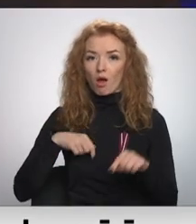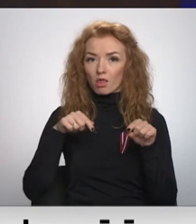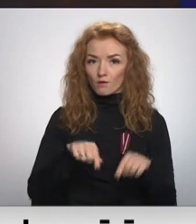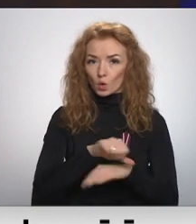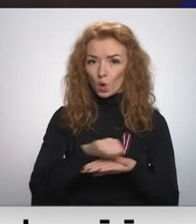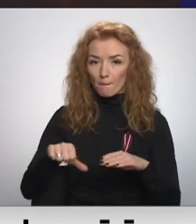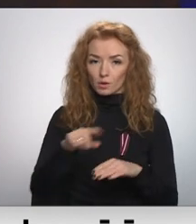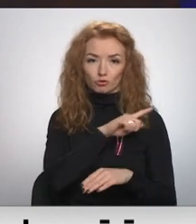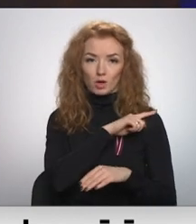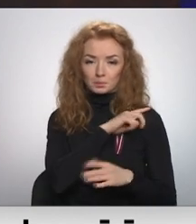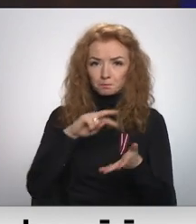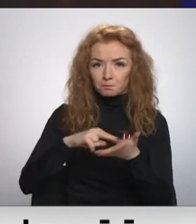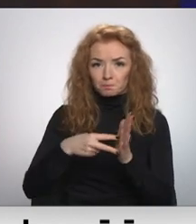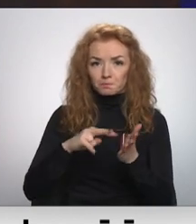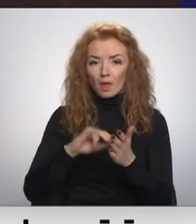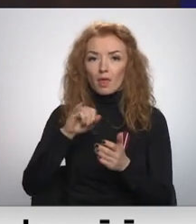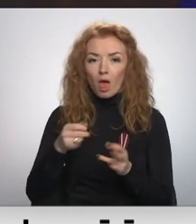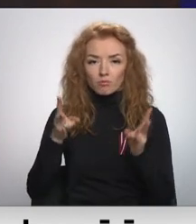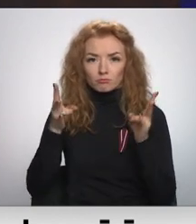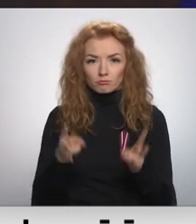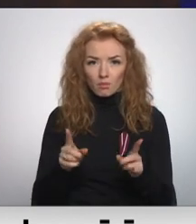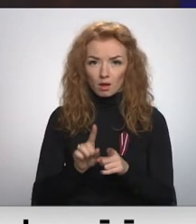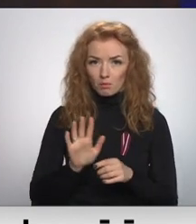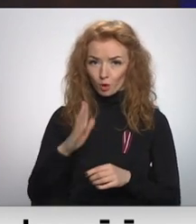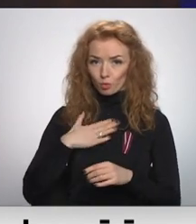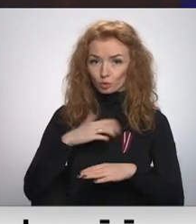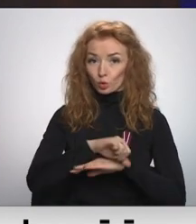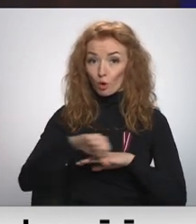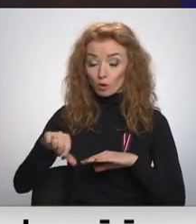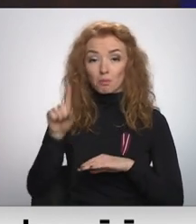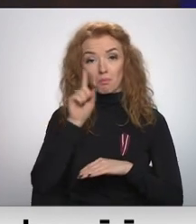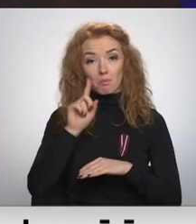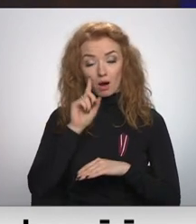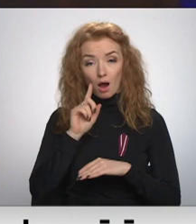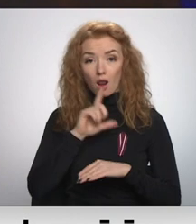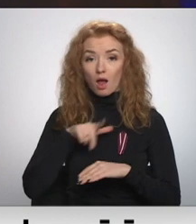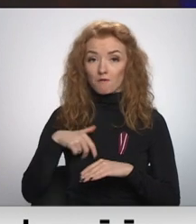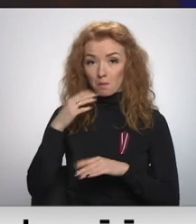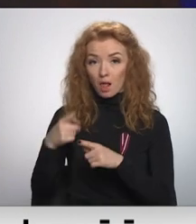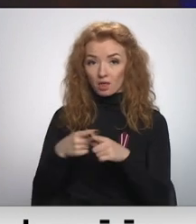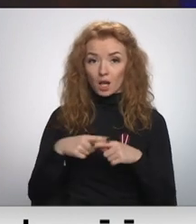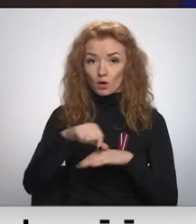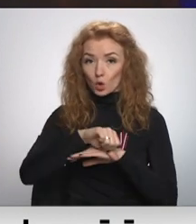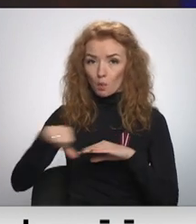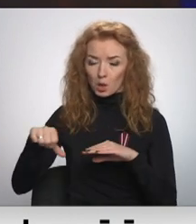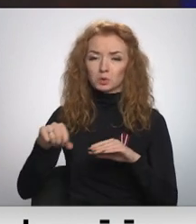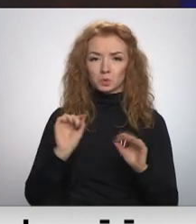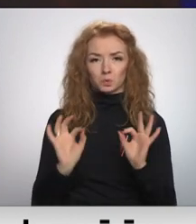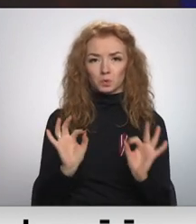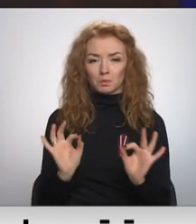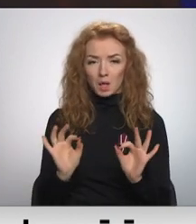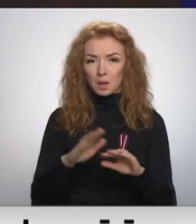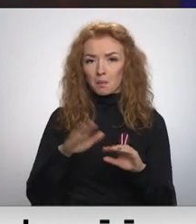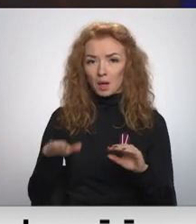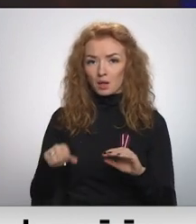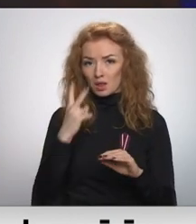rīcības plāni, ja situācijas sāsinātos arī uz mūsu robežas. Tomēr pagaidām uz Latvijas-Baltkrievijas robežas situācija ir samērā stabila. Pēdējo